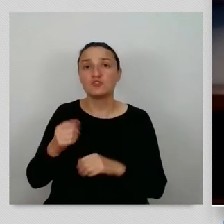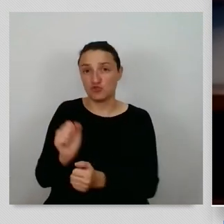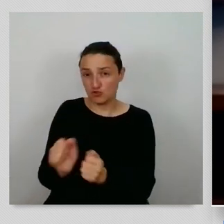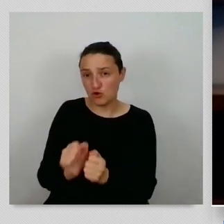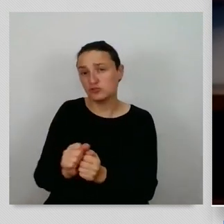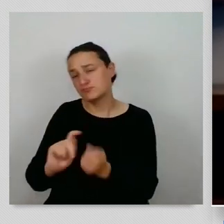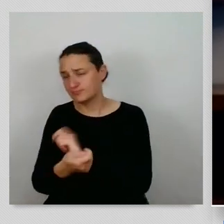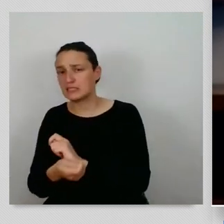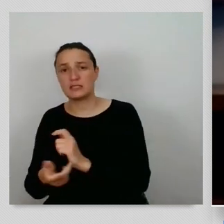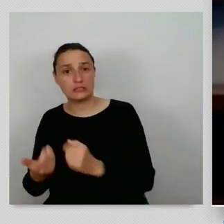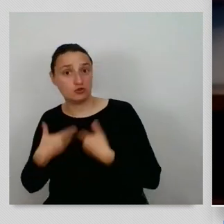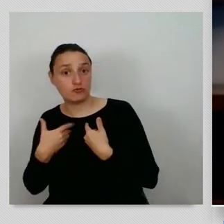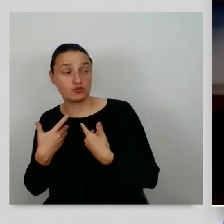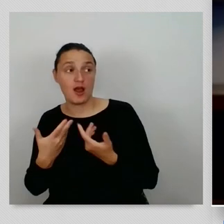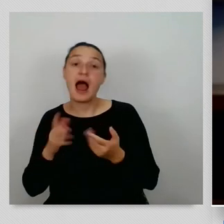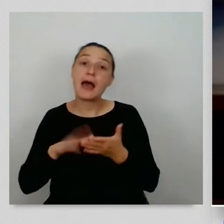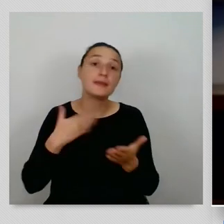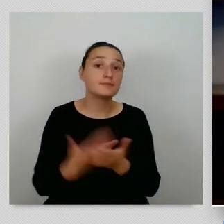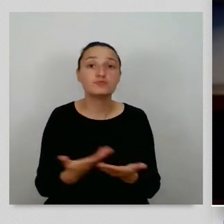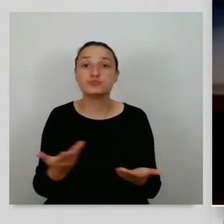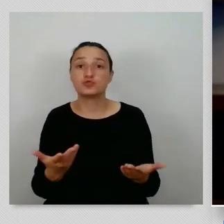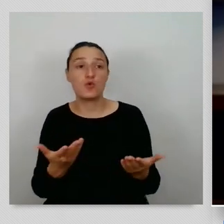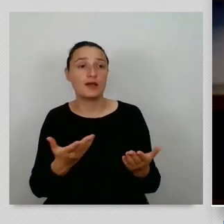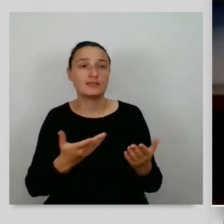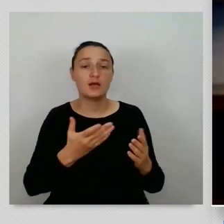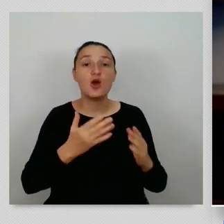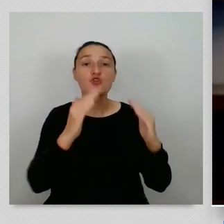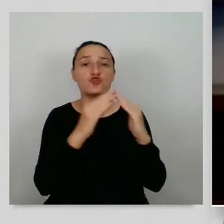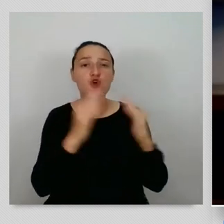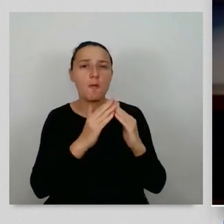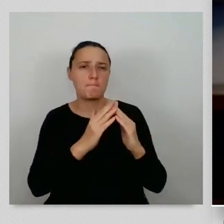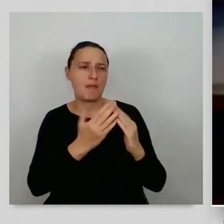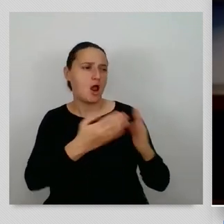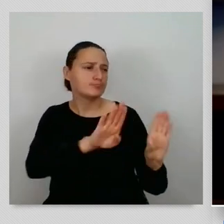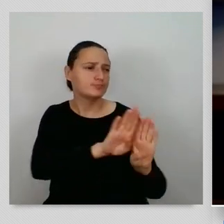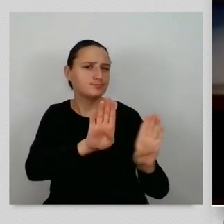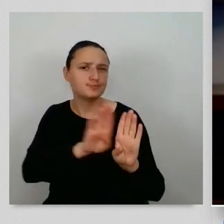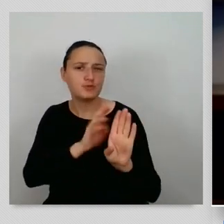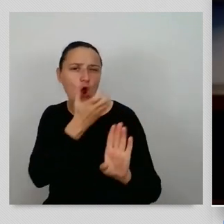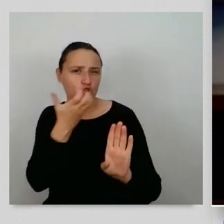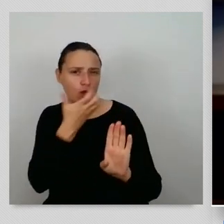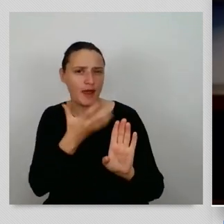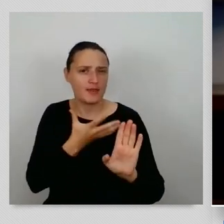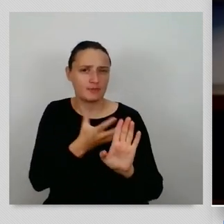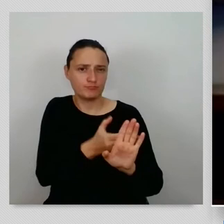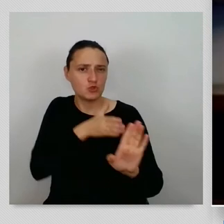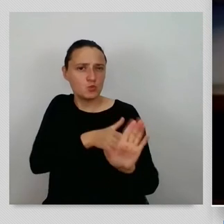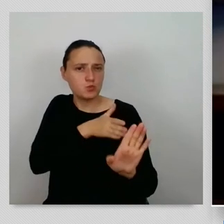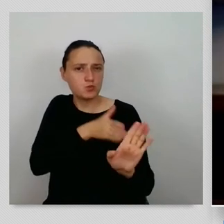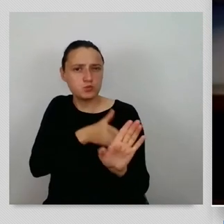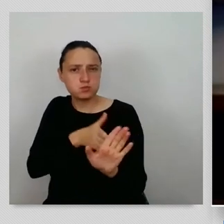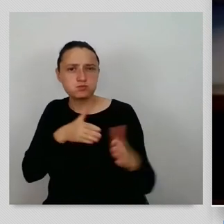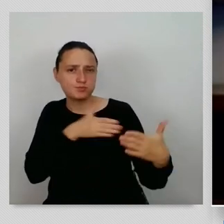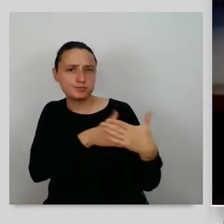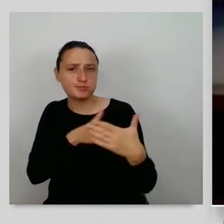żeby zadziałać bardzo szeroko na temat termoizolacji domów. My jeszcze w dalszym ciągu mamy bardzo dużo budynków, które